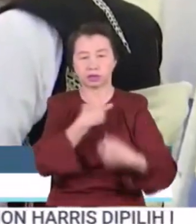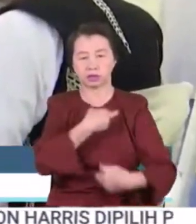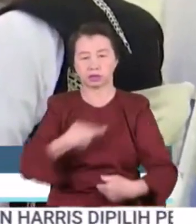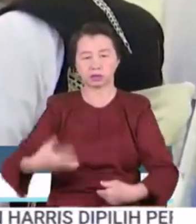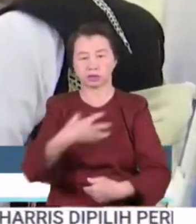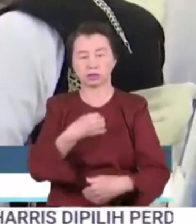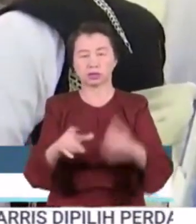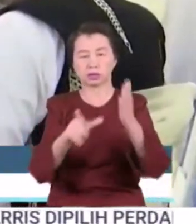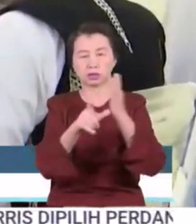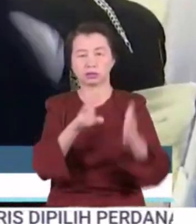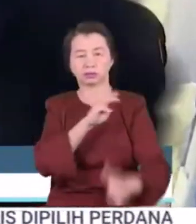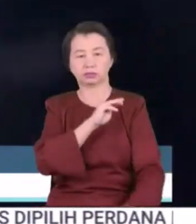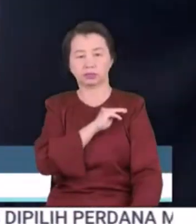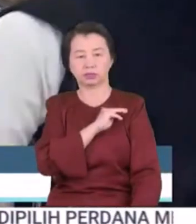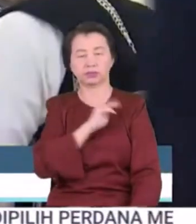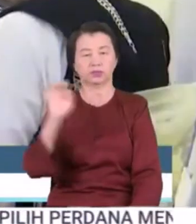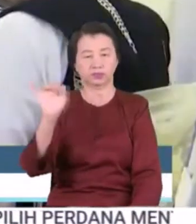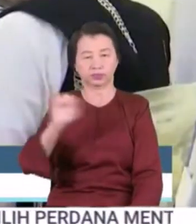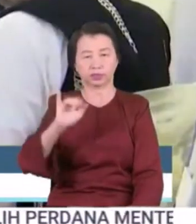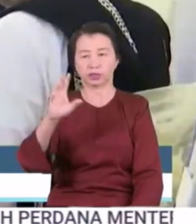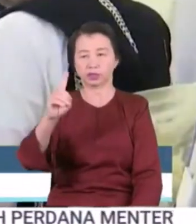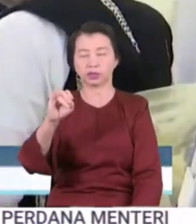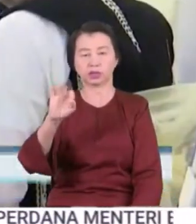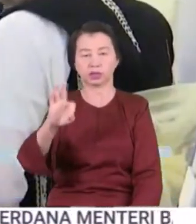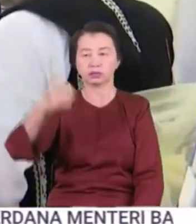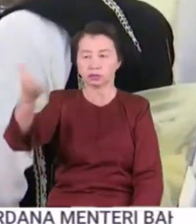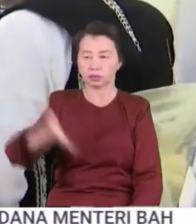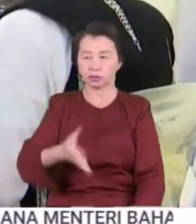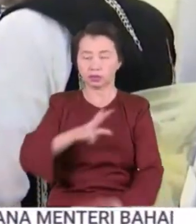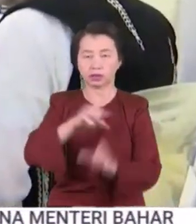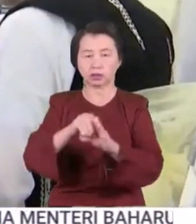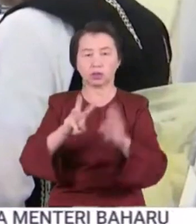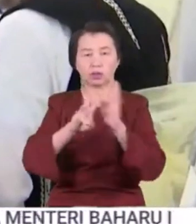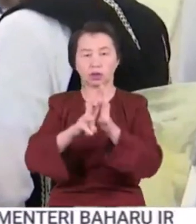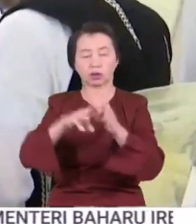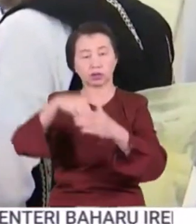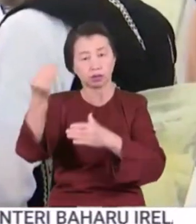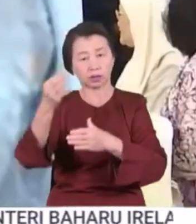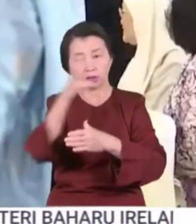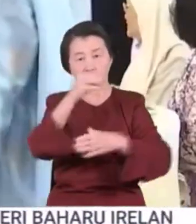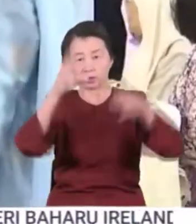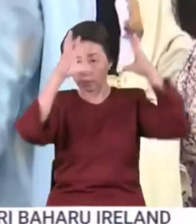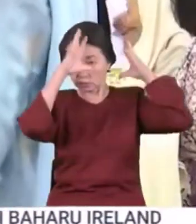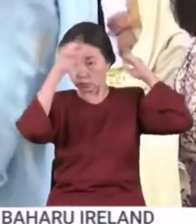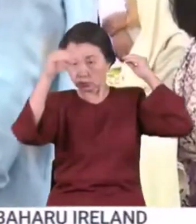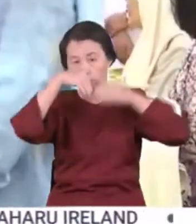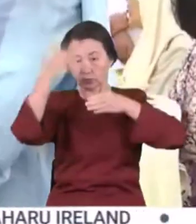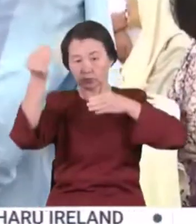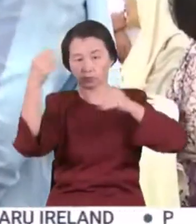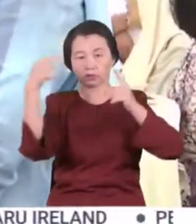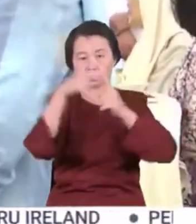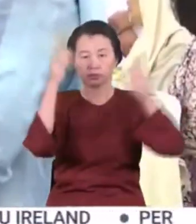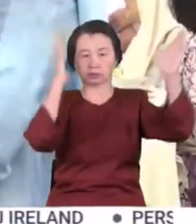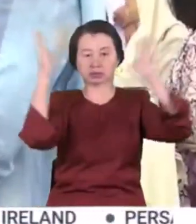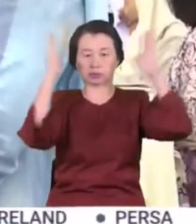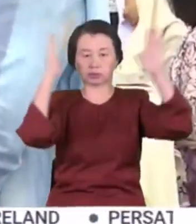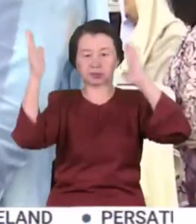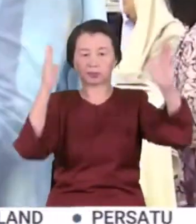Menteri dan Timbalan Menteri. Juga div-div jemputan termasuk perwakilan asing dan duta-duta luar ke Malaysia.